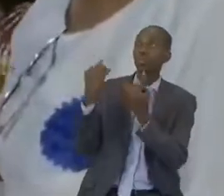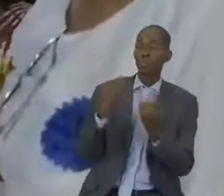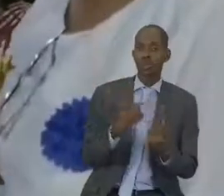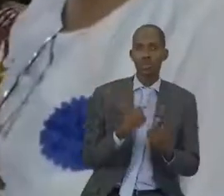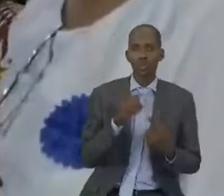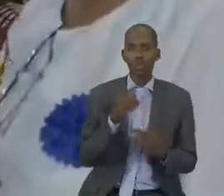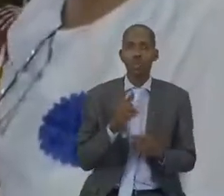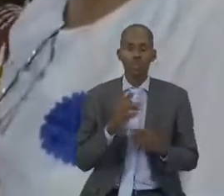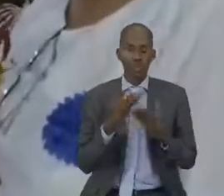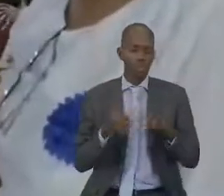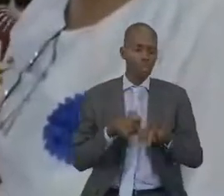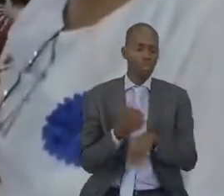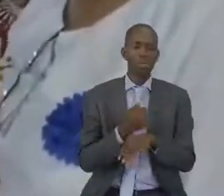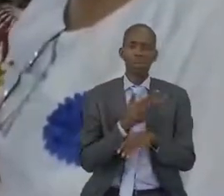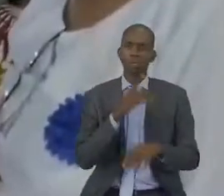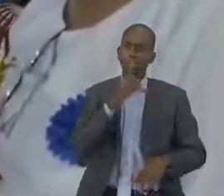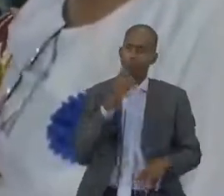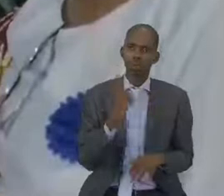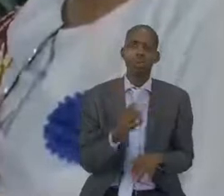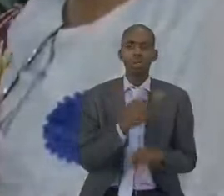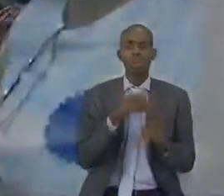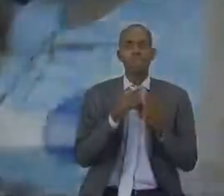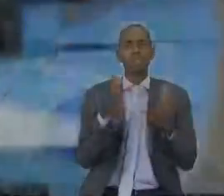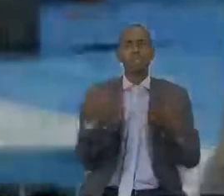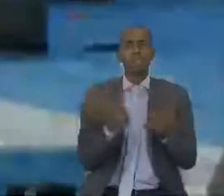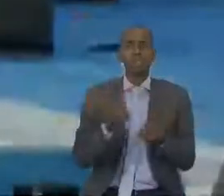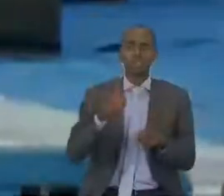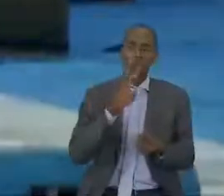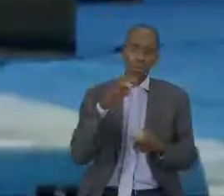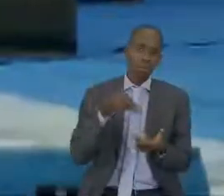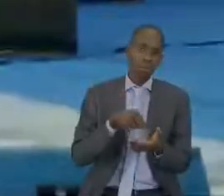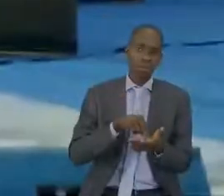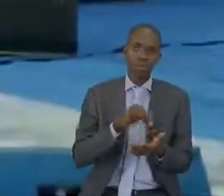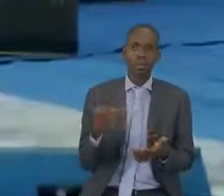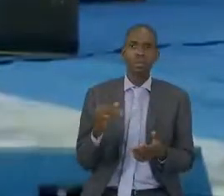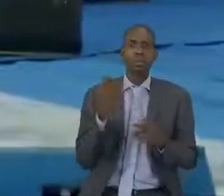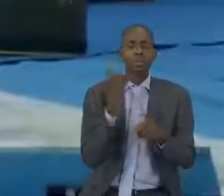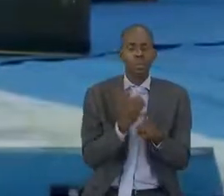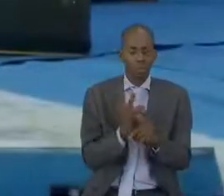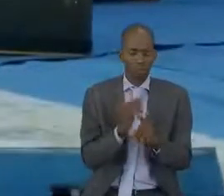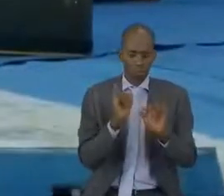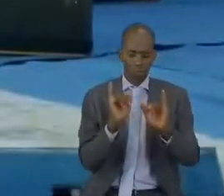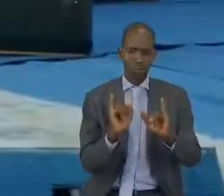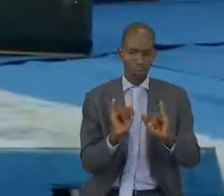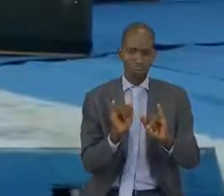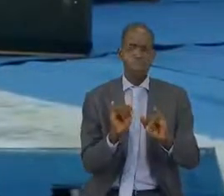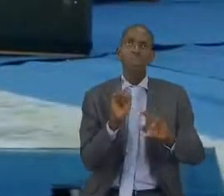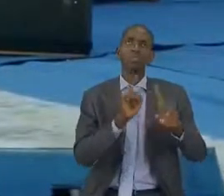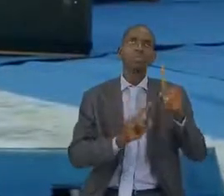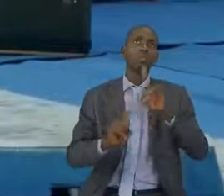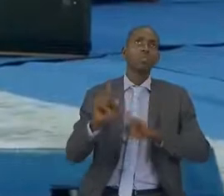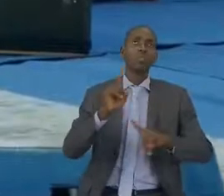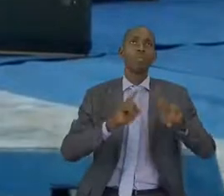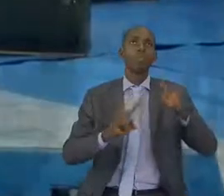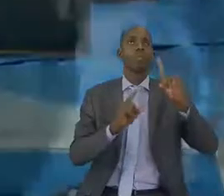certaine. Comme vous êtes debout, dites au Seigneur, Seigneur, je